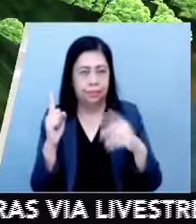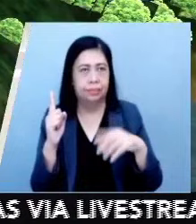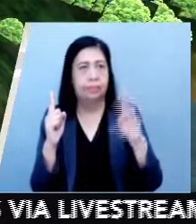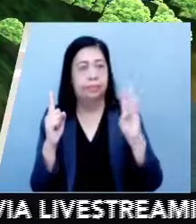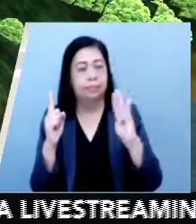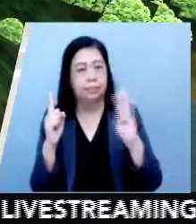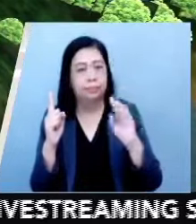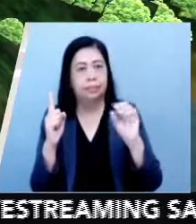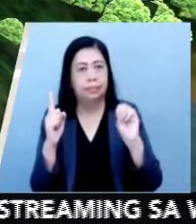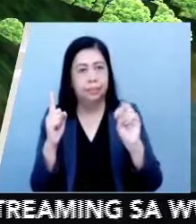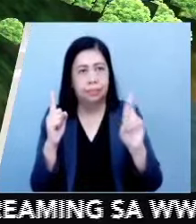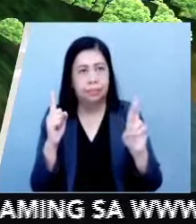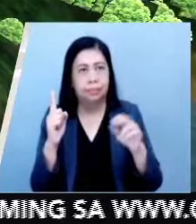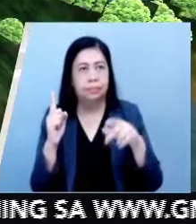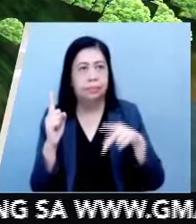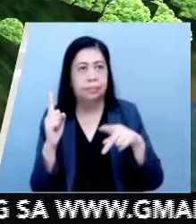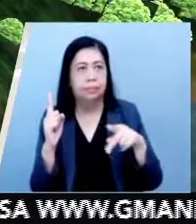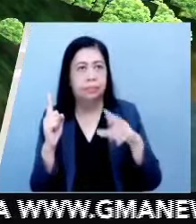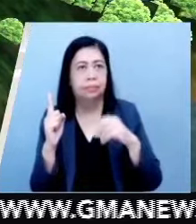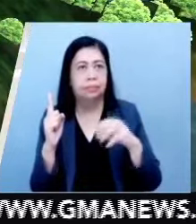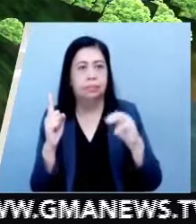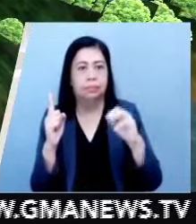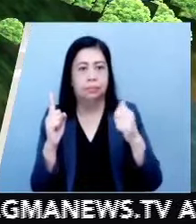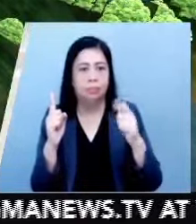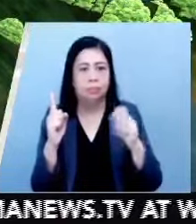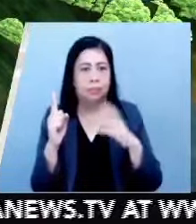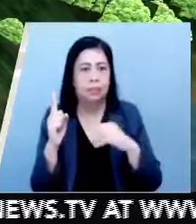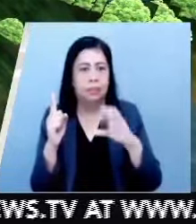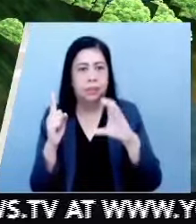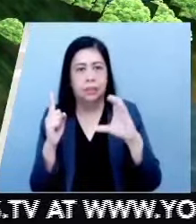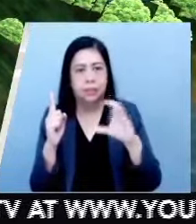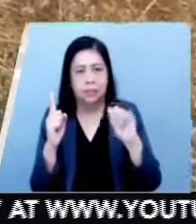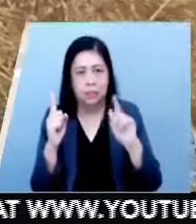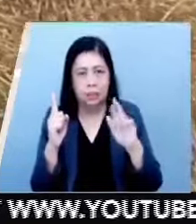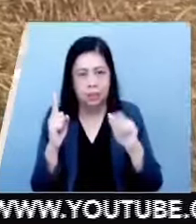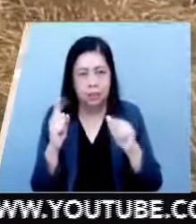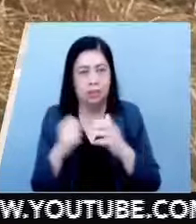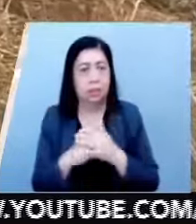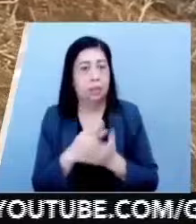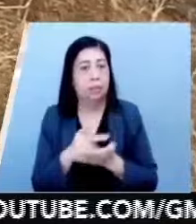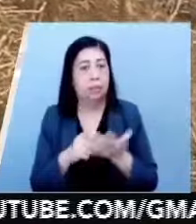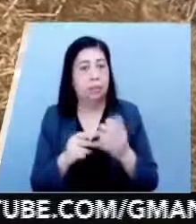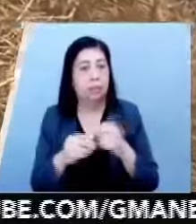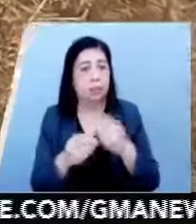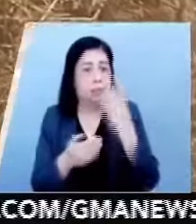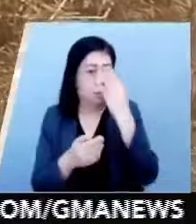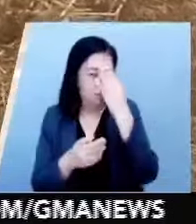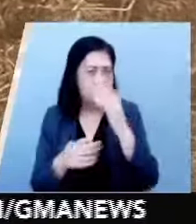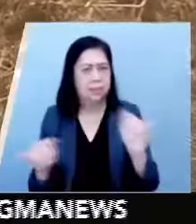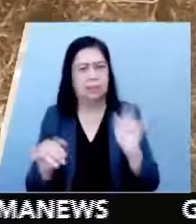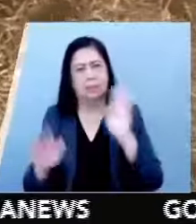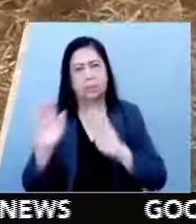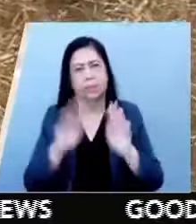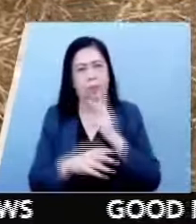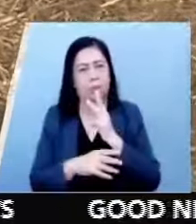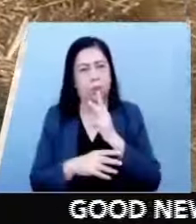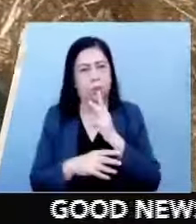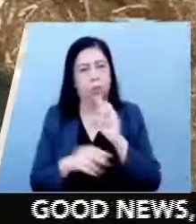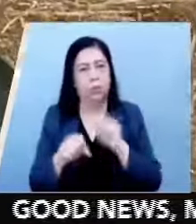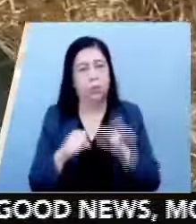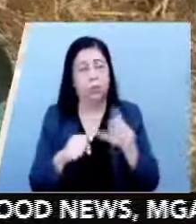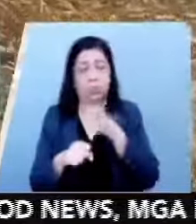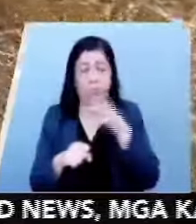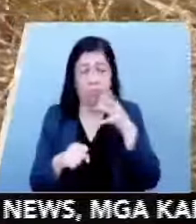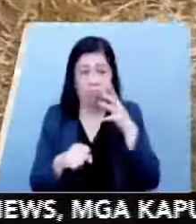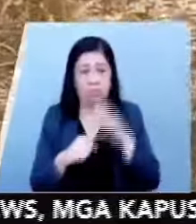Roque, Pantabangan, Magat at Caliraya. Sa ilang bahagi ng Bulacan, problema rin ang tubig. Kaya po ang mga magsasaka,